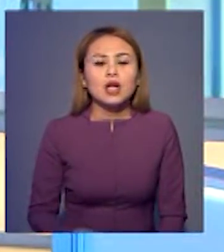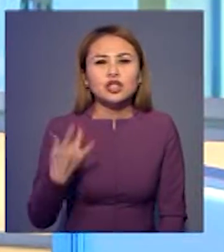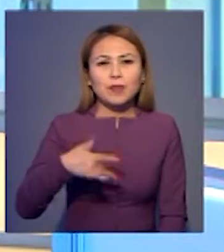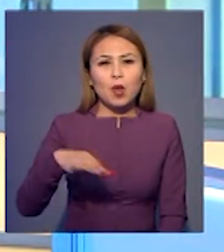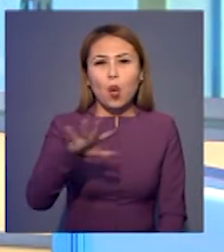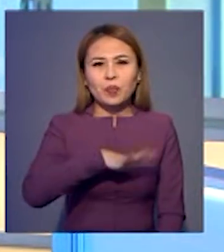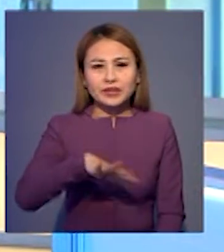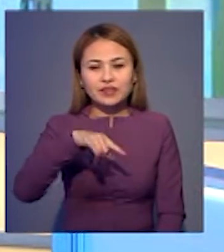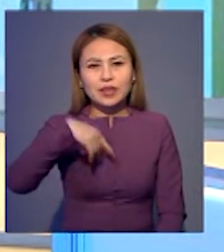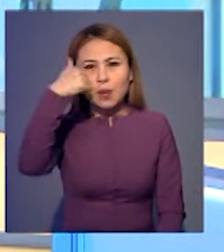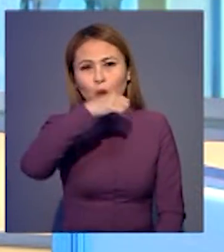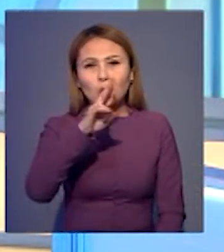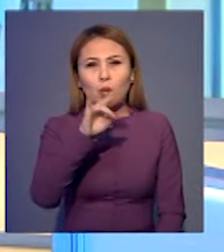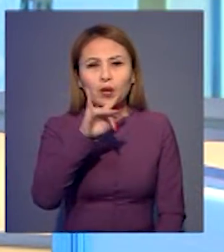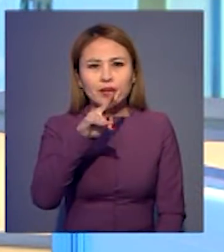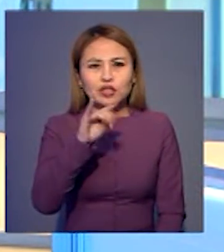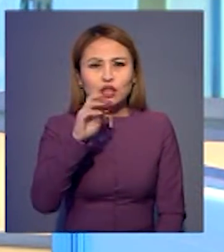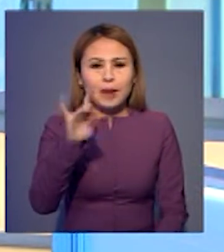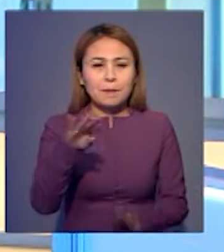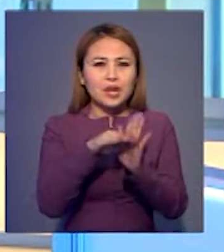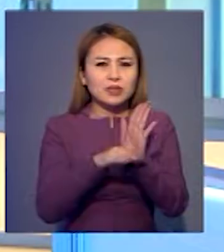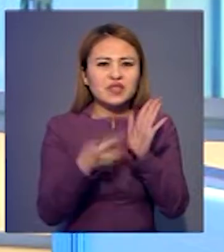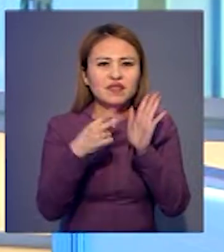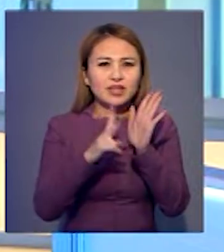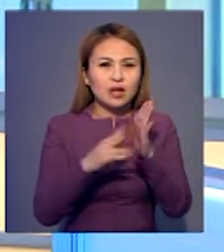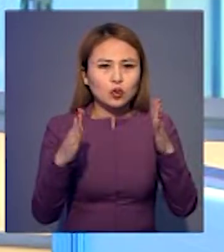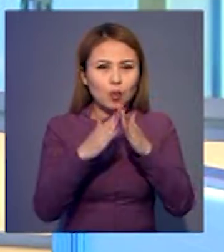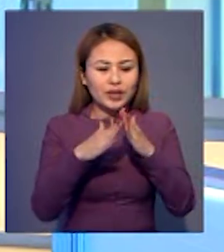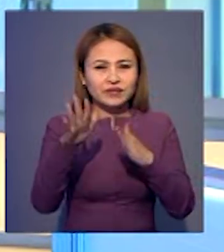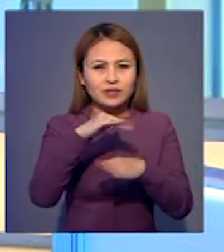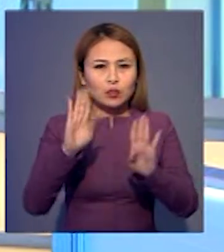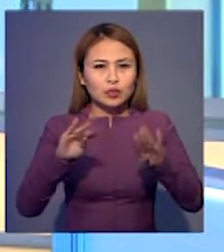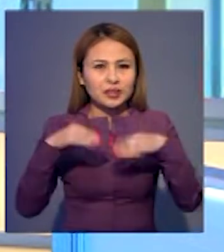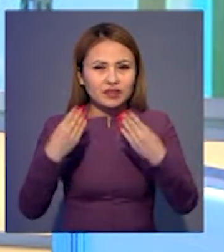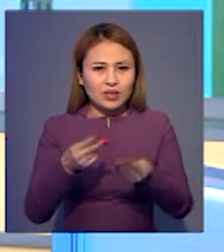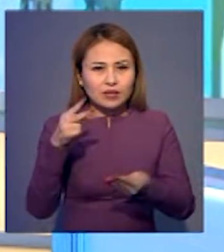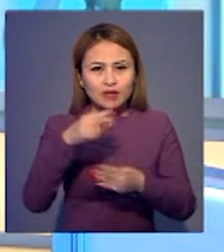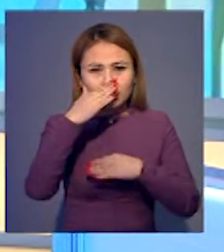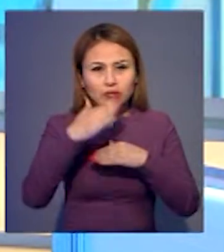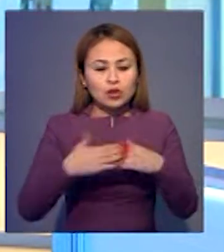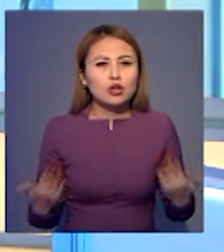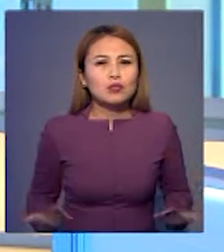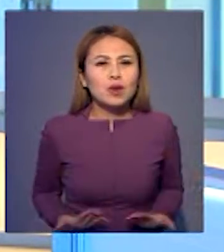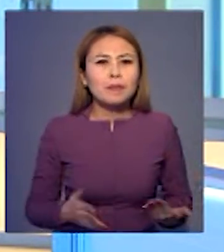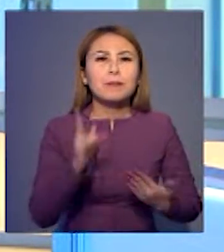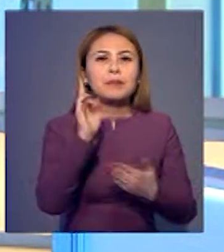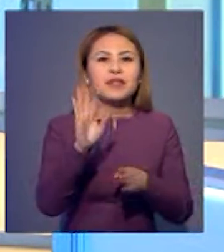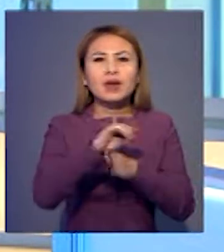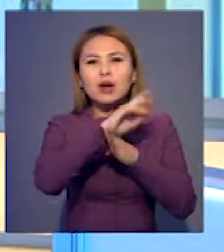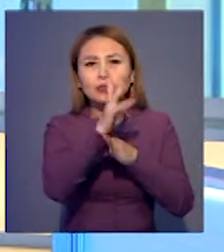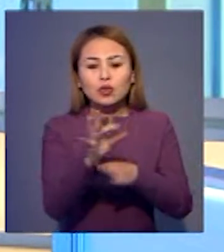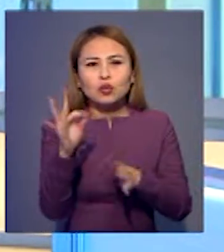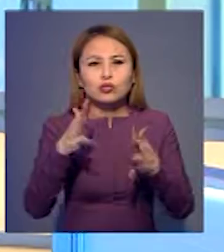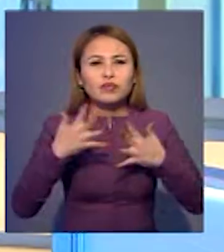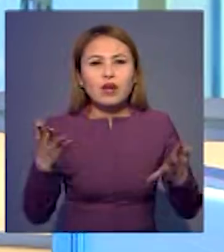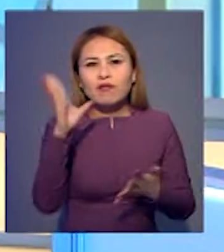Жамбыл облысында биыл нұрлы жер бағдарламасы бойынша 27 тұрғын үй тапсырылуы тиіс. Бұл 2000-ға жуық тұрғынды баспанамен